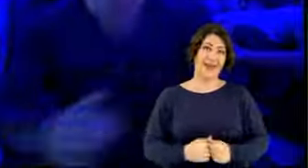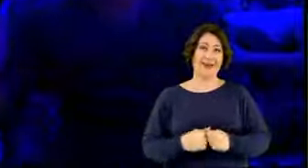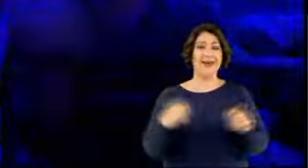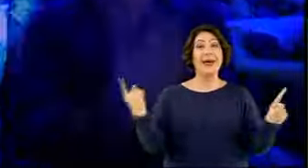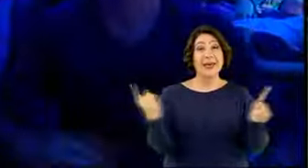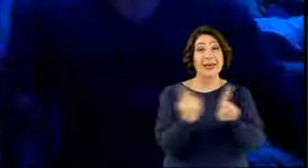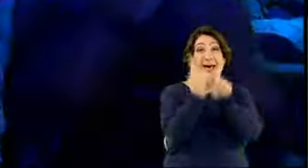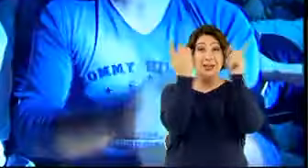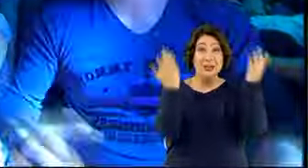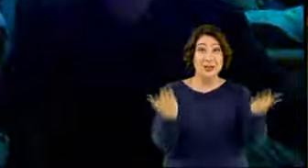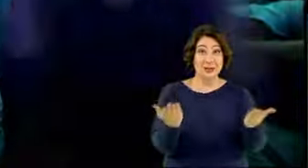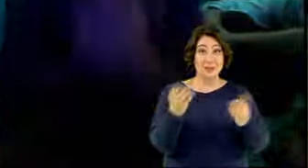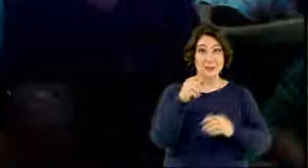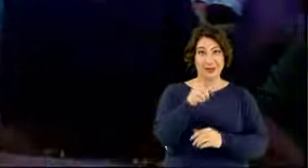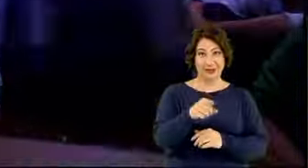şehirde.